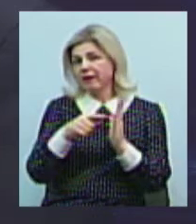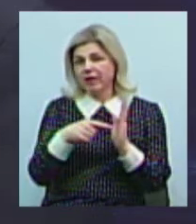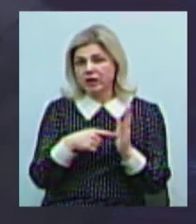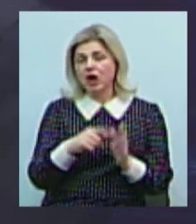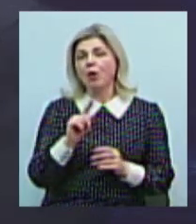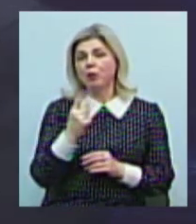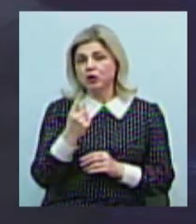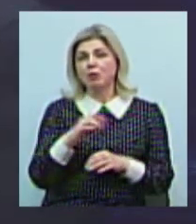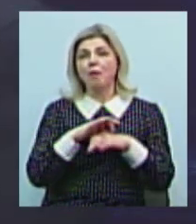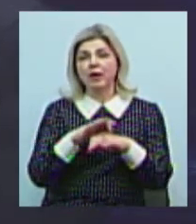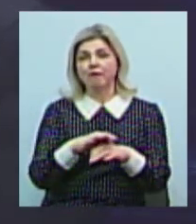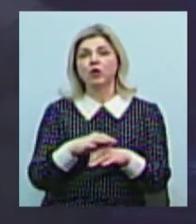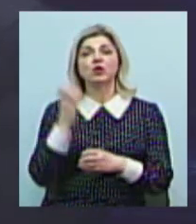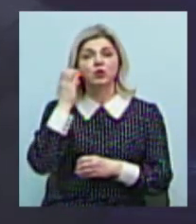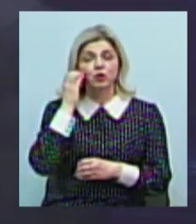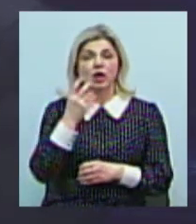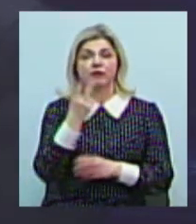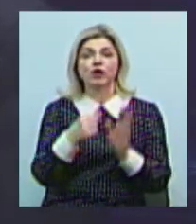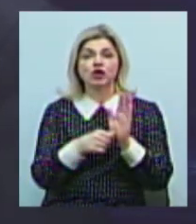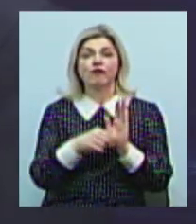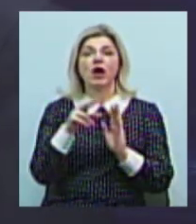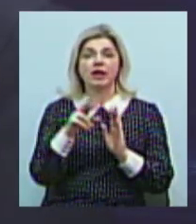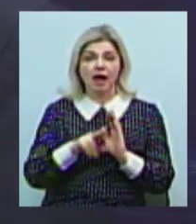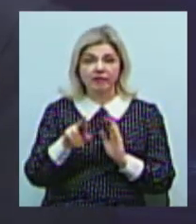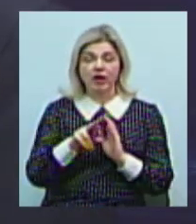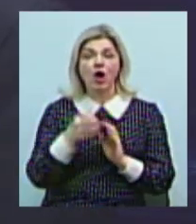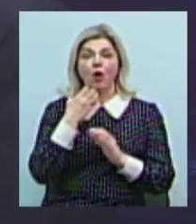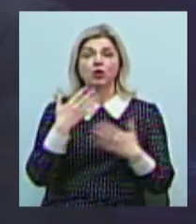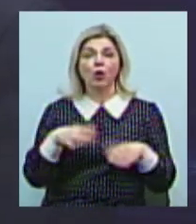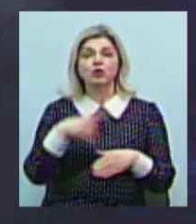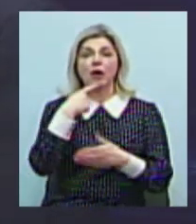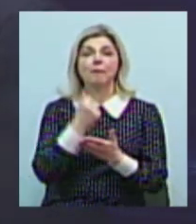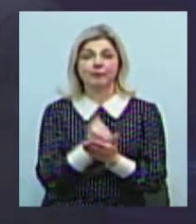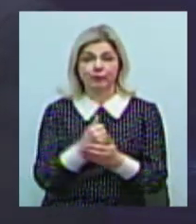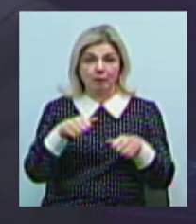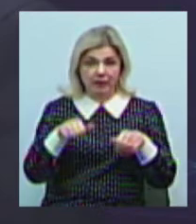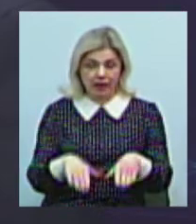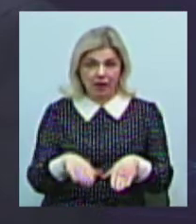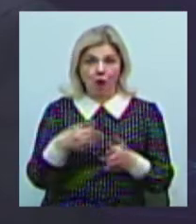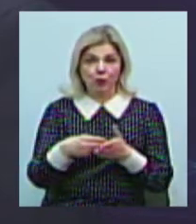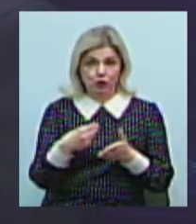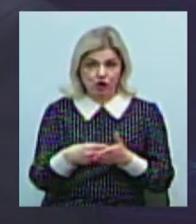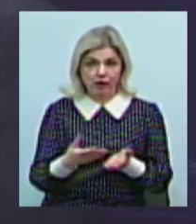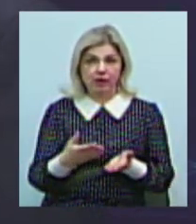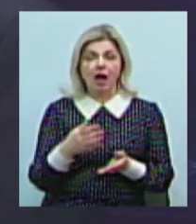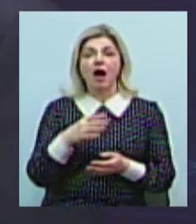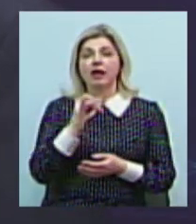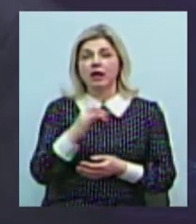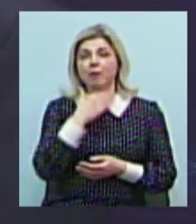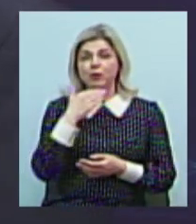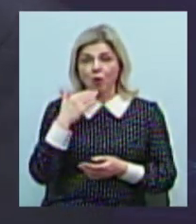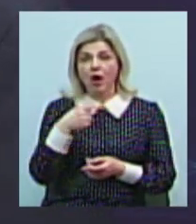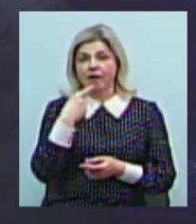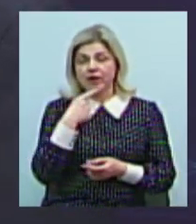26 января, когда после принятия бюджетного процесса, и во многом говоря, вот события